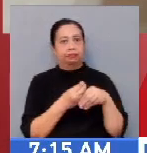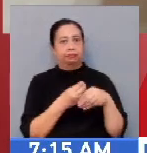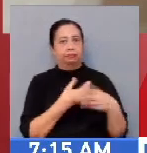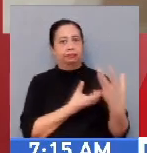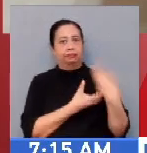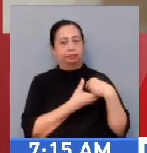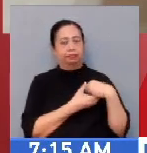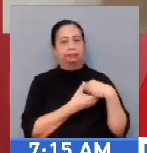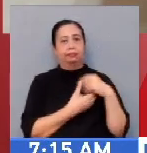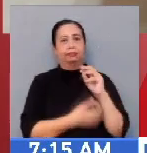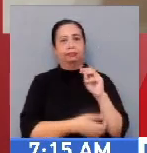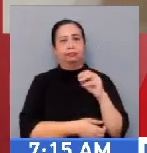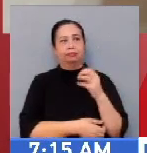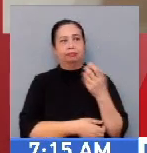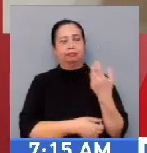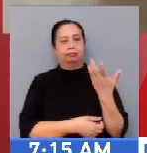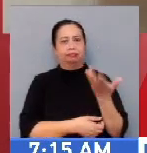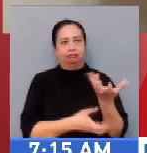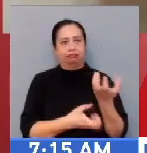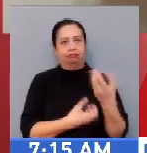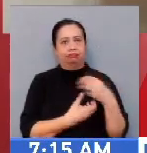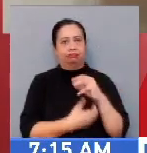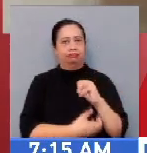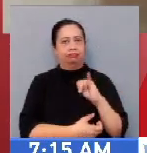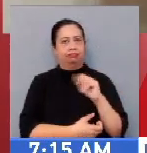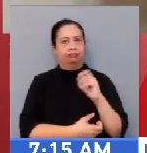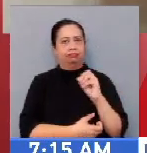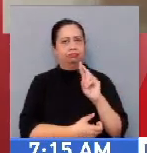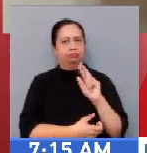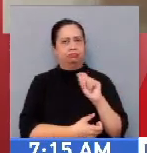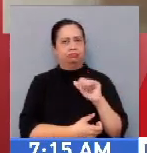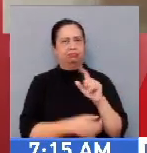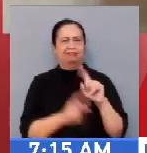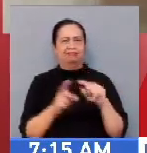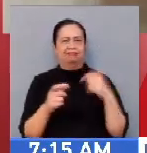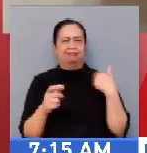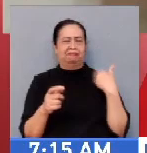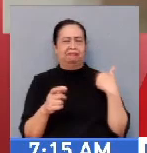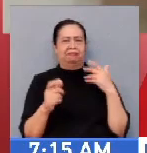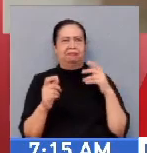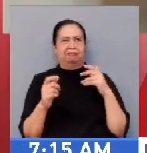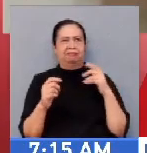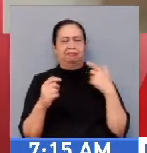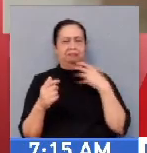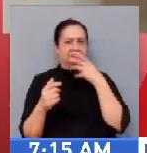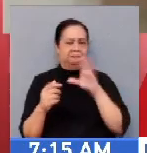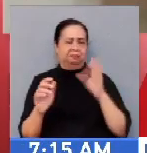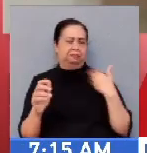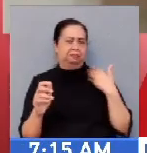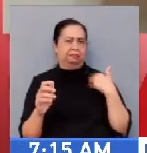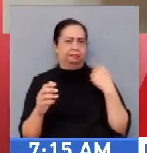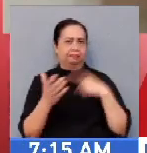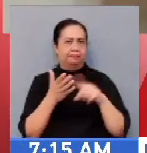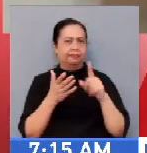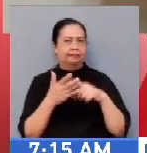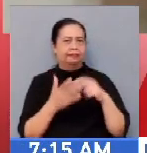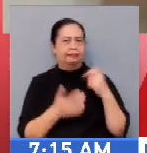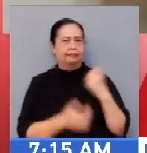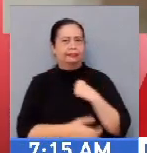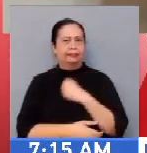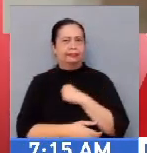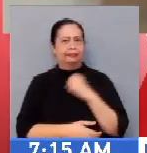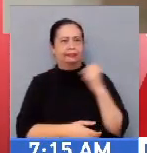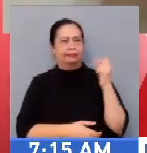ang bilang nila sa minorya. Pero very, very early stages pa lang, Igan, kay Sen Coco ko pa lang maikikwento sa